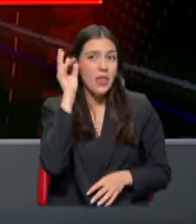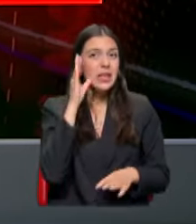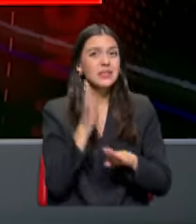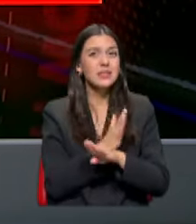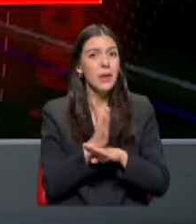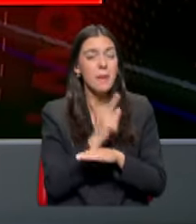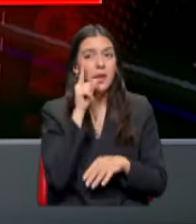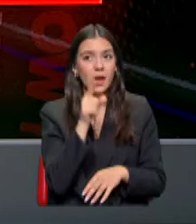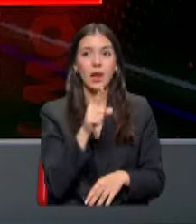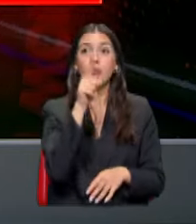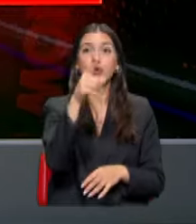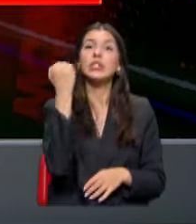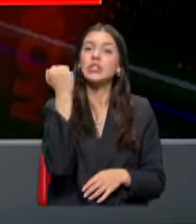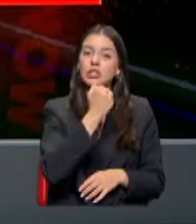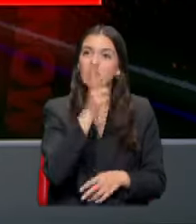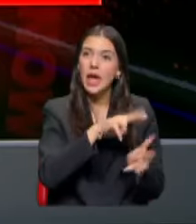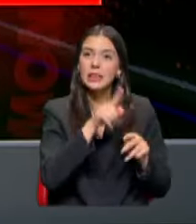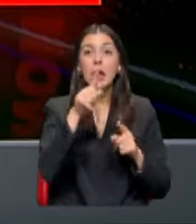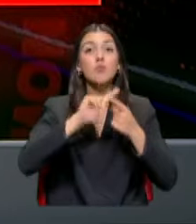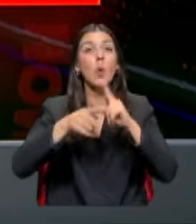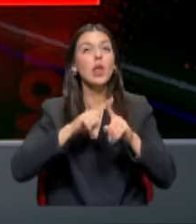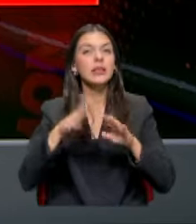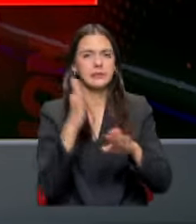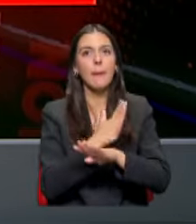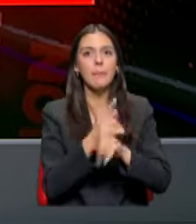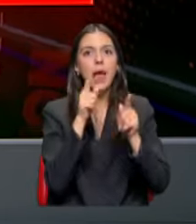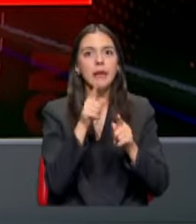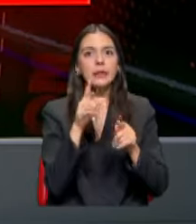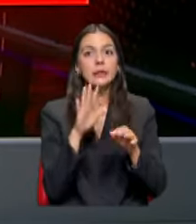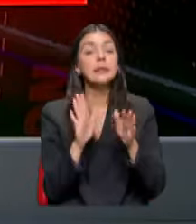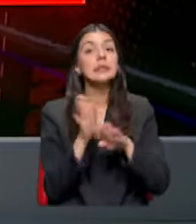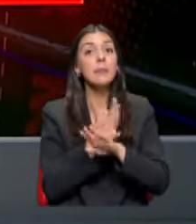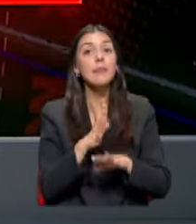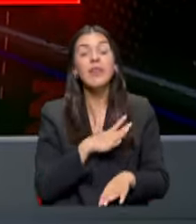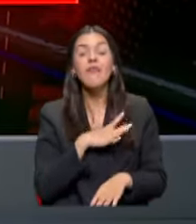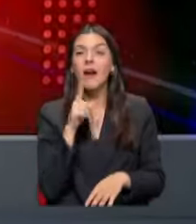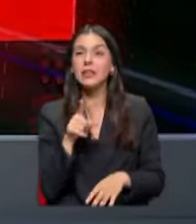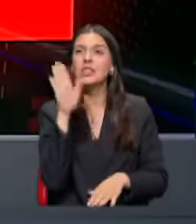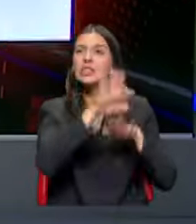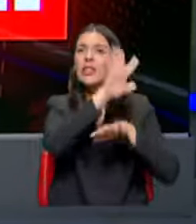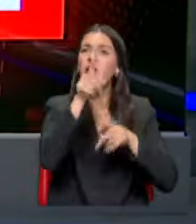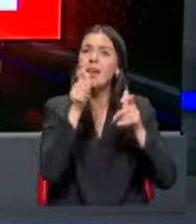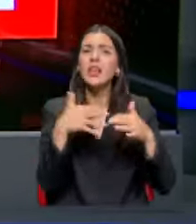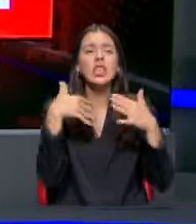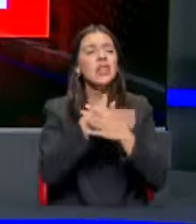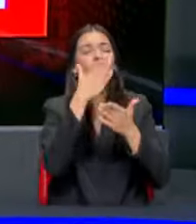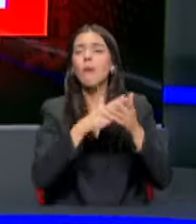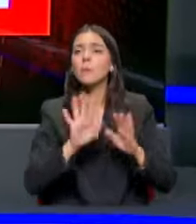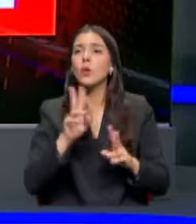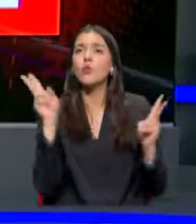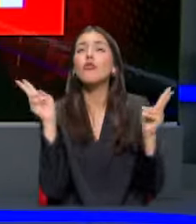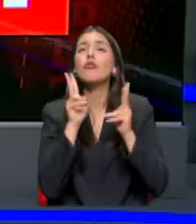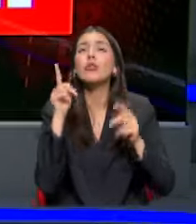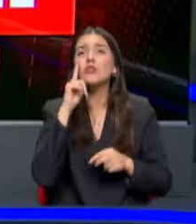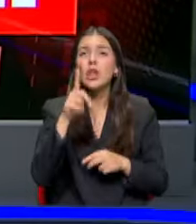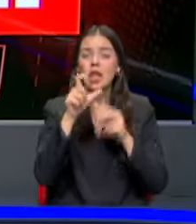nedeniyle bu cinayetler politiktir efendim. Politik nedenleri vardır. Şiddet her yerde. Öyle gece yarısı değil sadece.